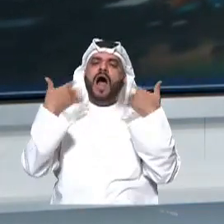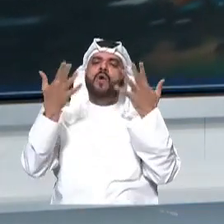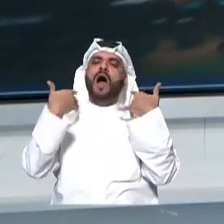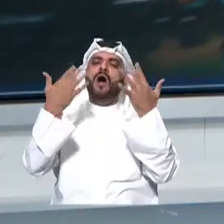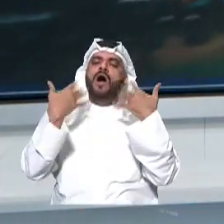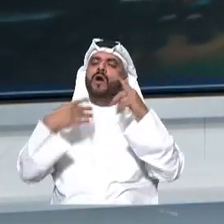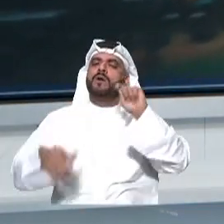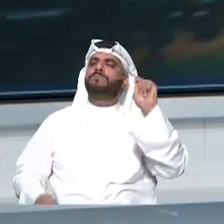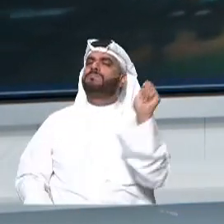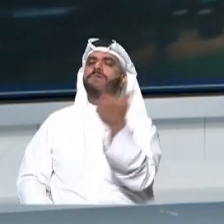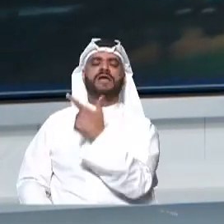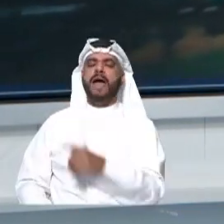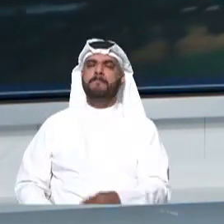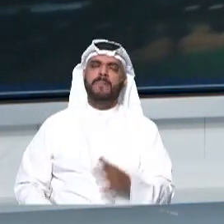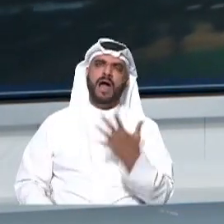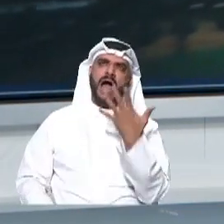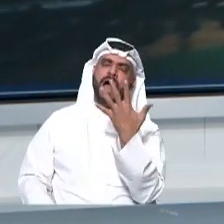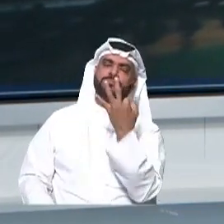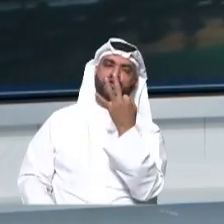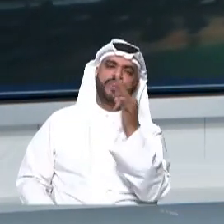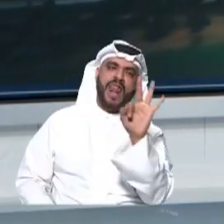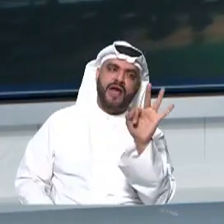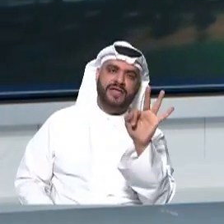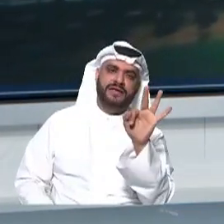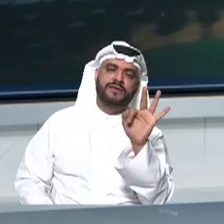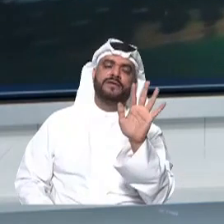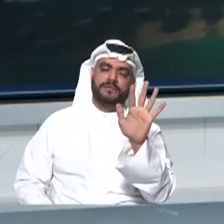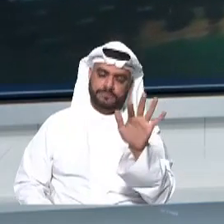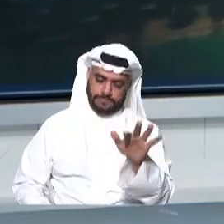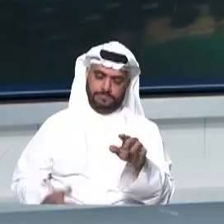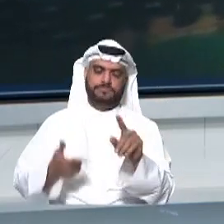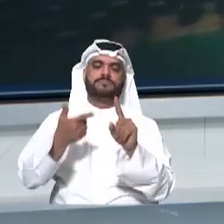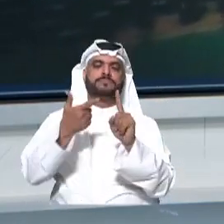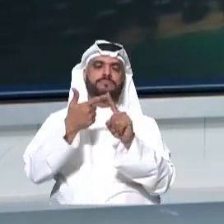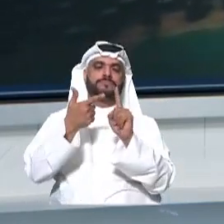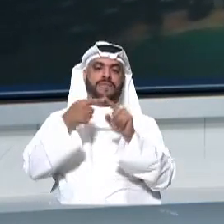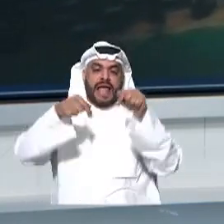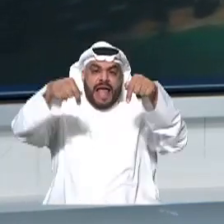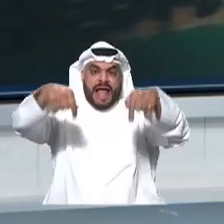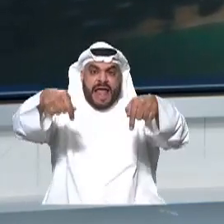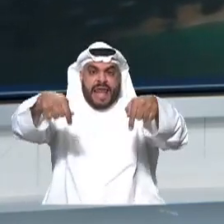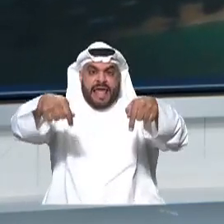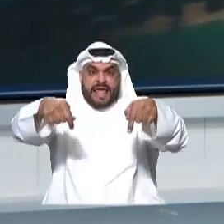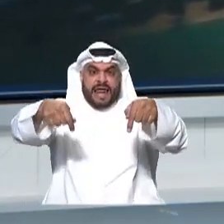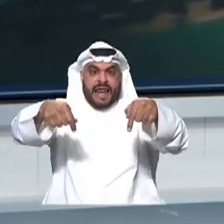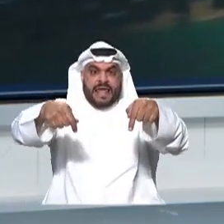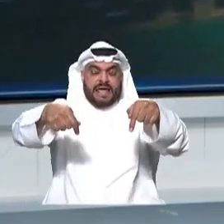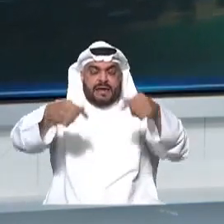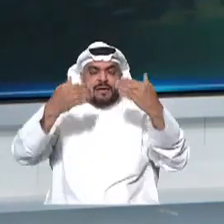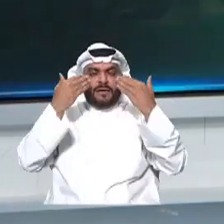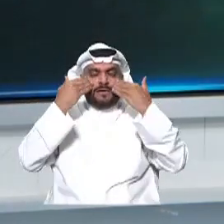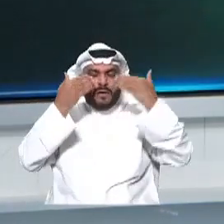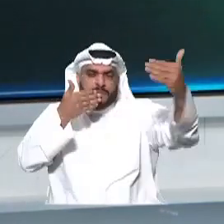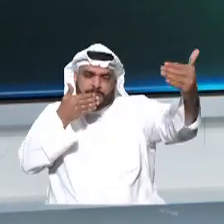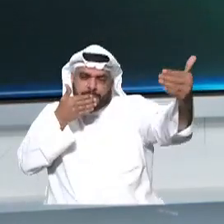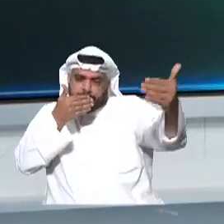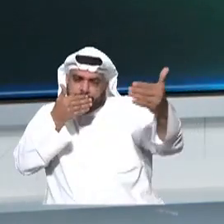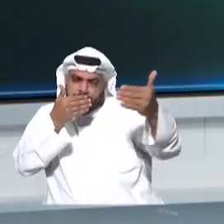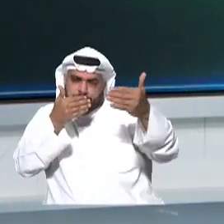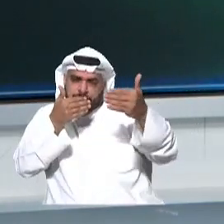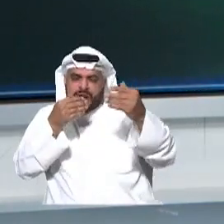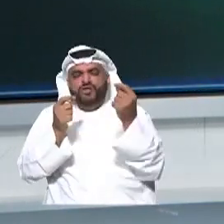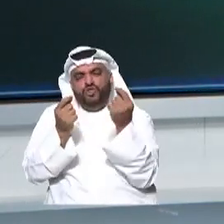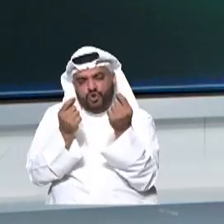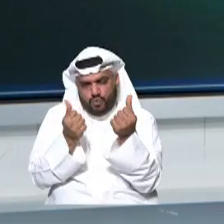بين 10 إلى 35 كيلومتر في الساعة. وأيضا أعزائي المشاهدين، حاليا مدى الرؤيات الأفقية متدنية في المناطق